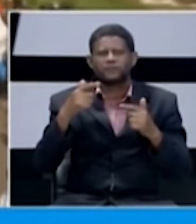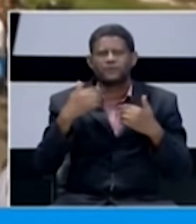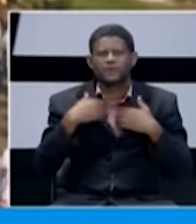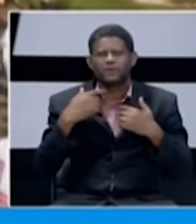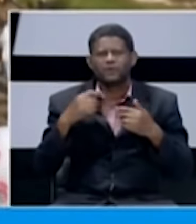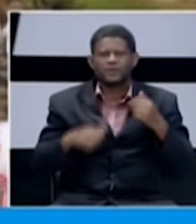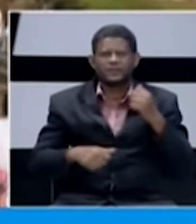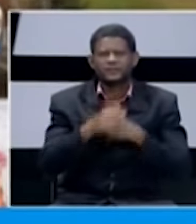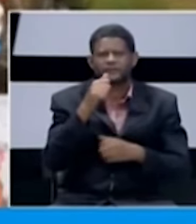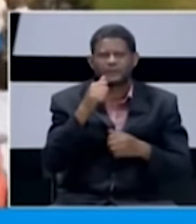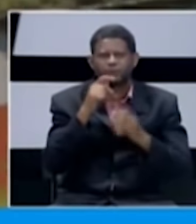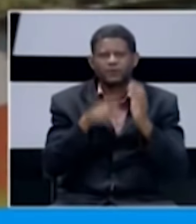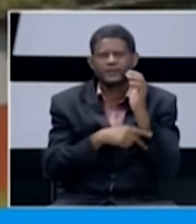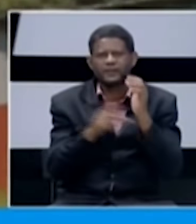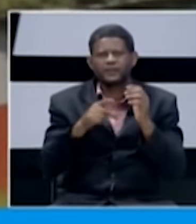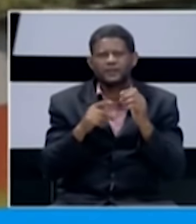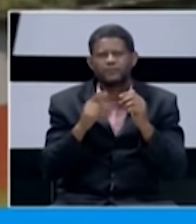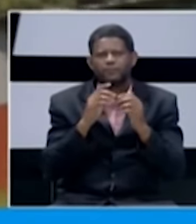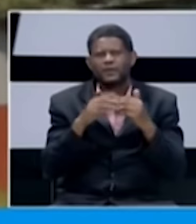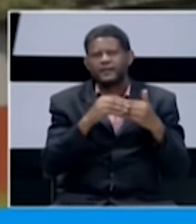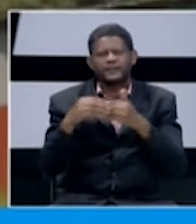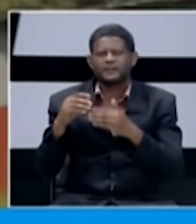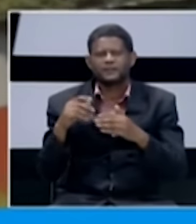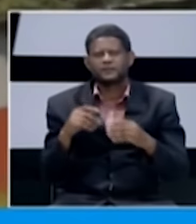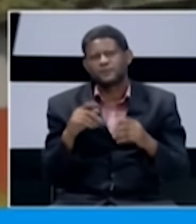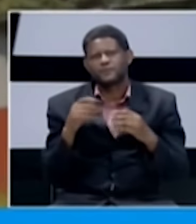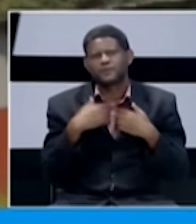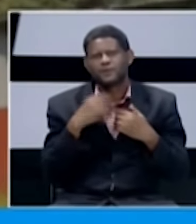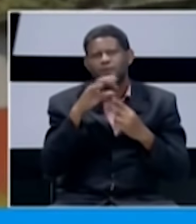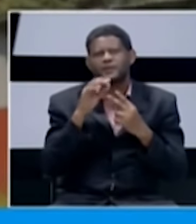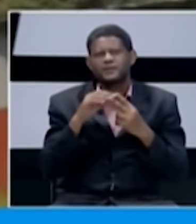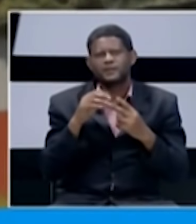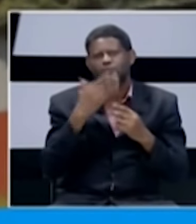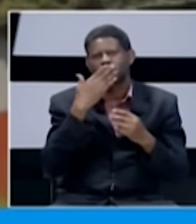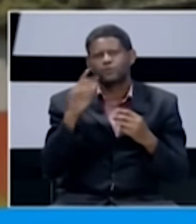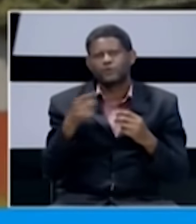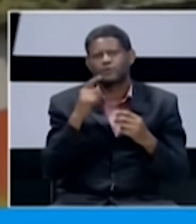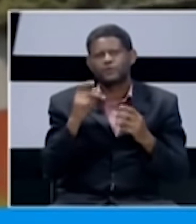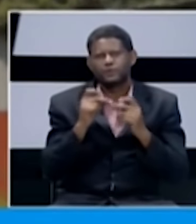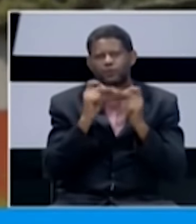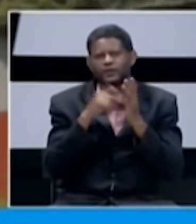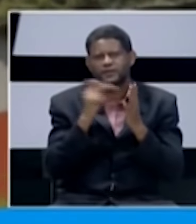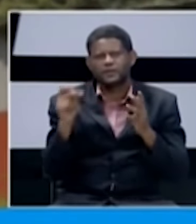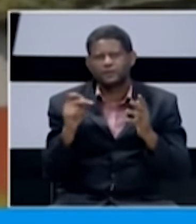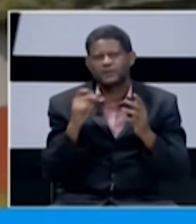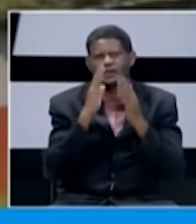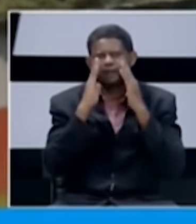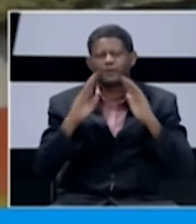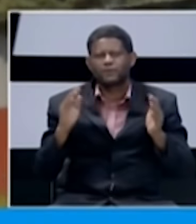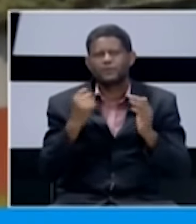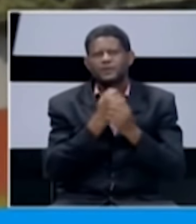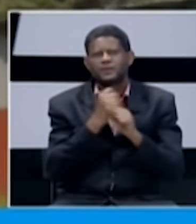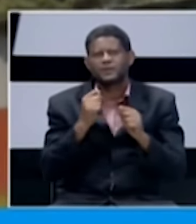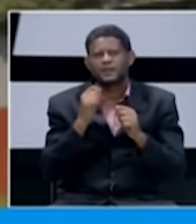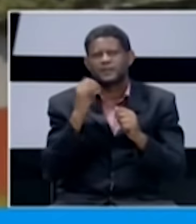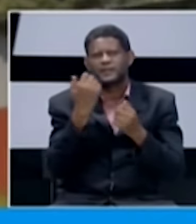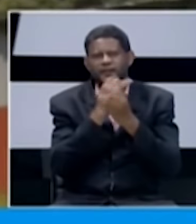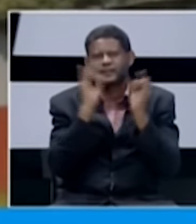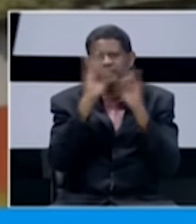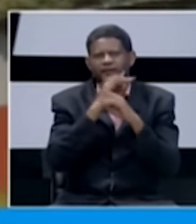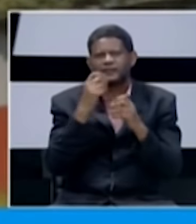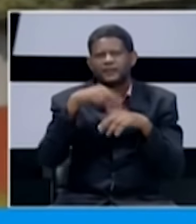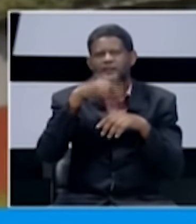تراخم زلو گلی تا مرزا صبوقي تخايدو بسلامة ودي مكراسو من قدي اللي تقسكسنا عصرت حدا ساعتنا كايدنا يو صبوقي يزبلنا